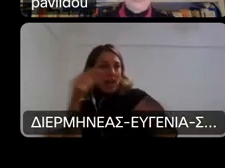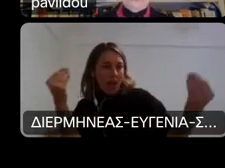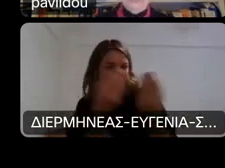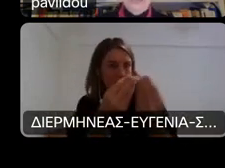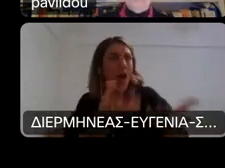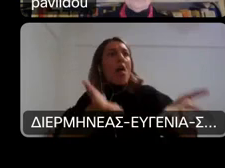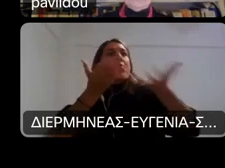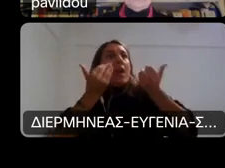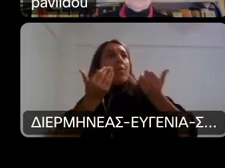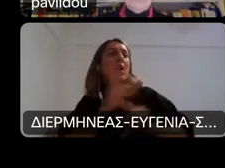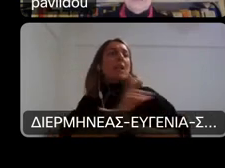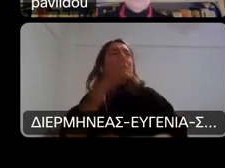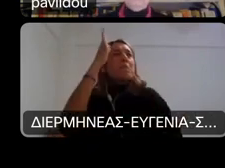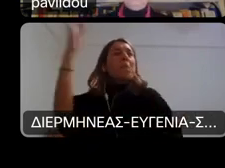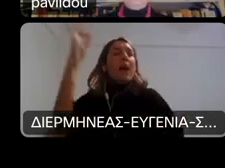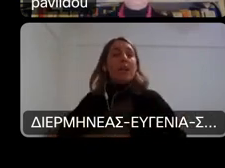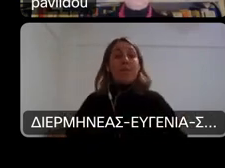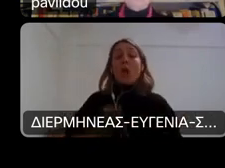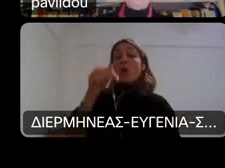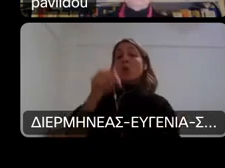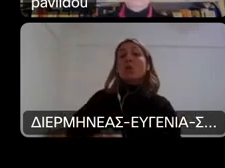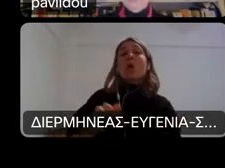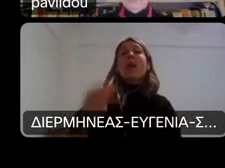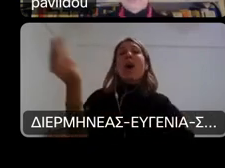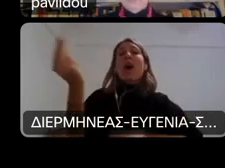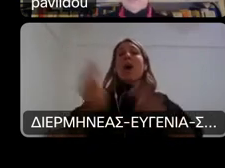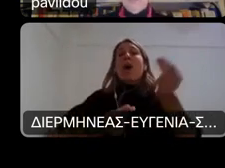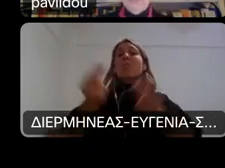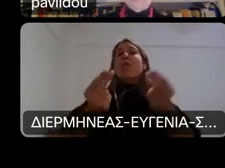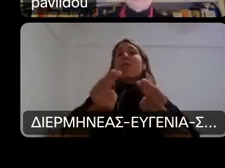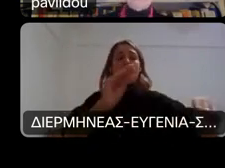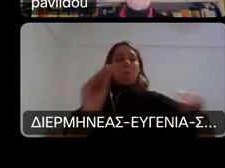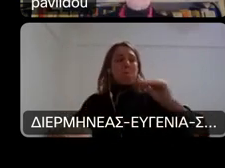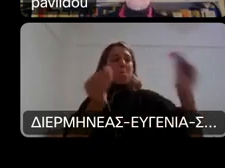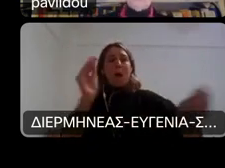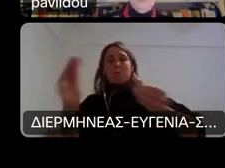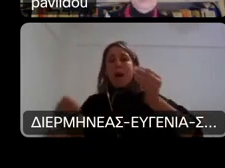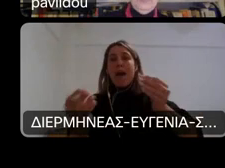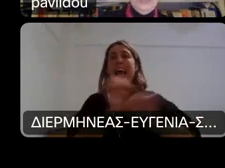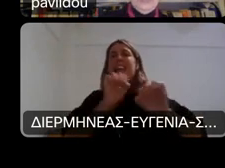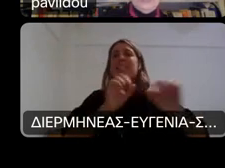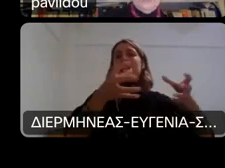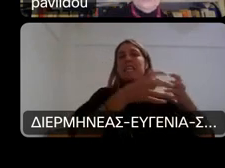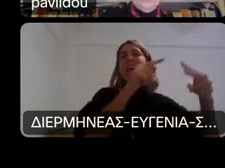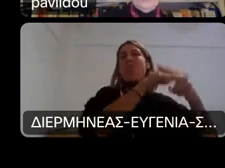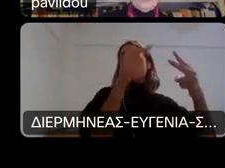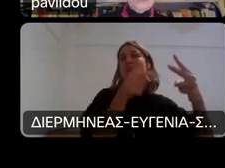Έρχομαι τώρα σε διάφορα ζητήματα που προκύπτουν από αυτές τις τομές και την έως τώρα